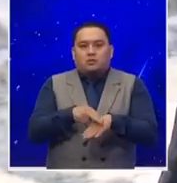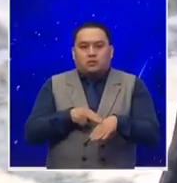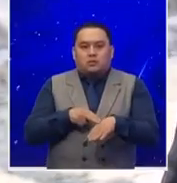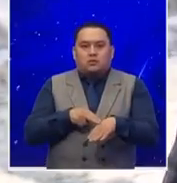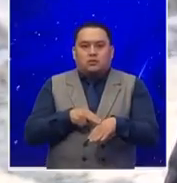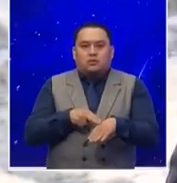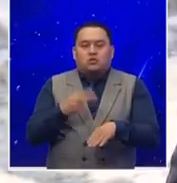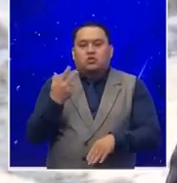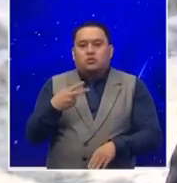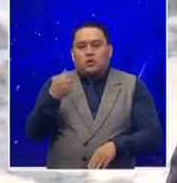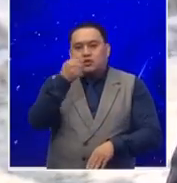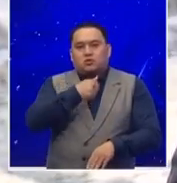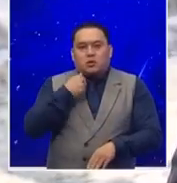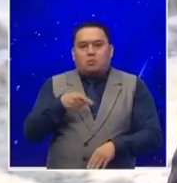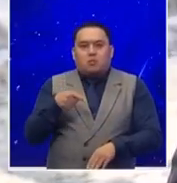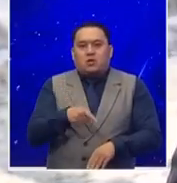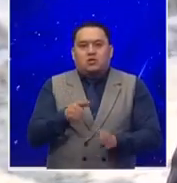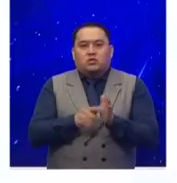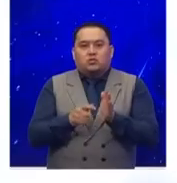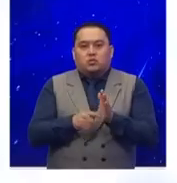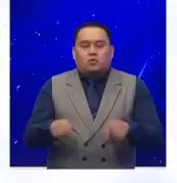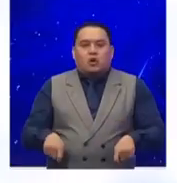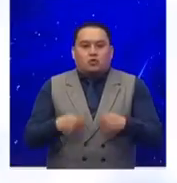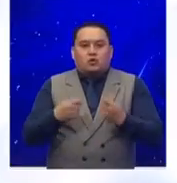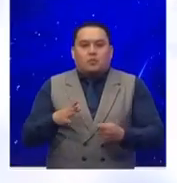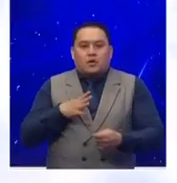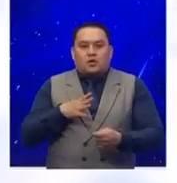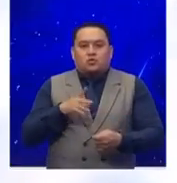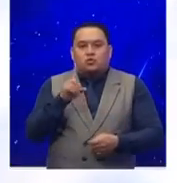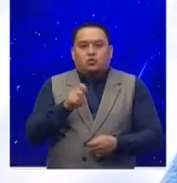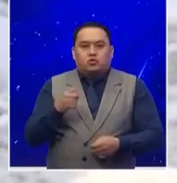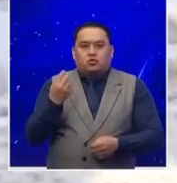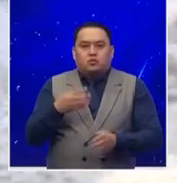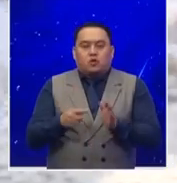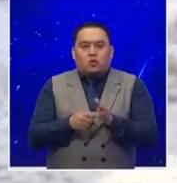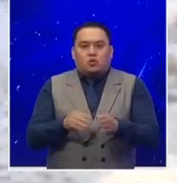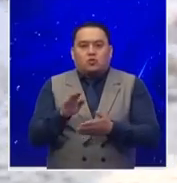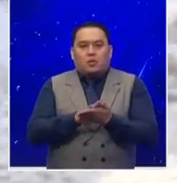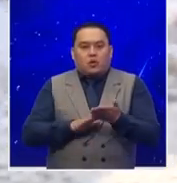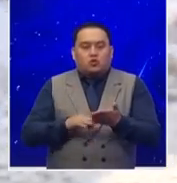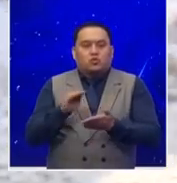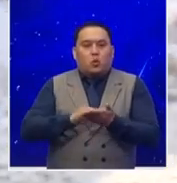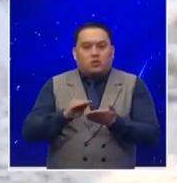инспекторлармен 2020 жылы 1730 ескертпе беріліп, 127 хаттама толтырылып,